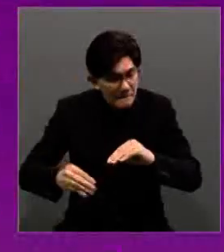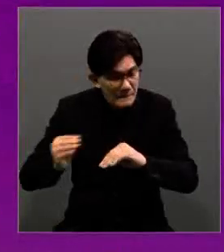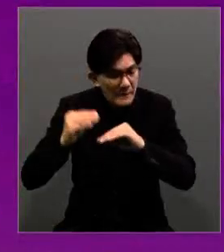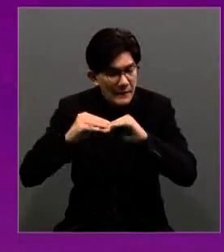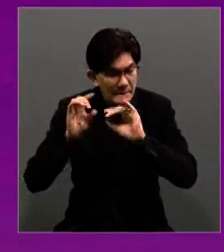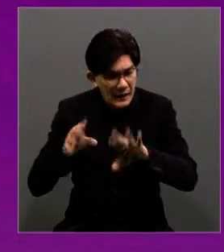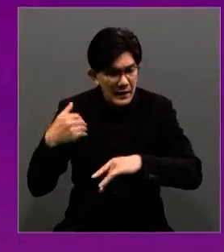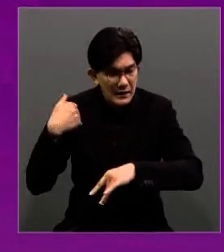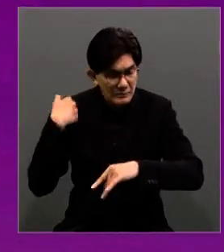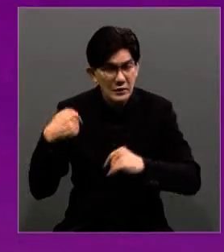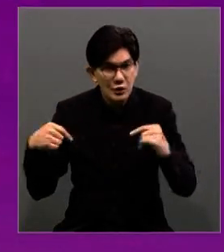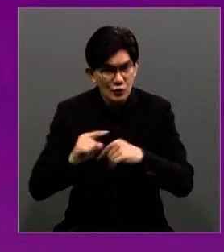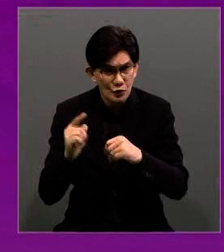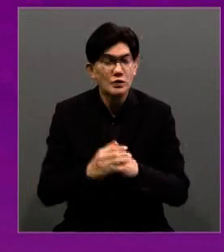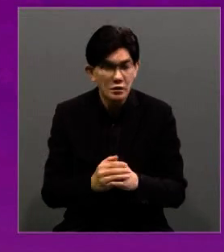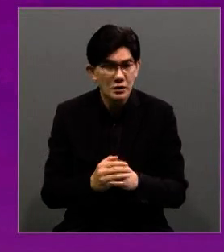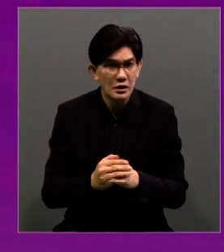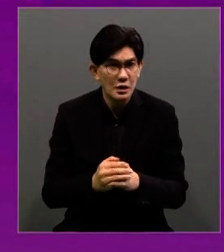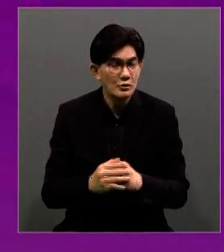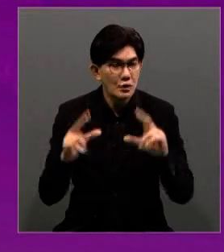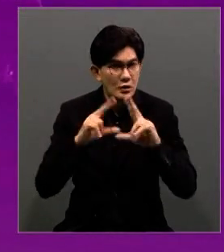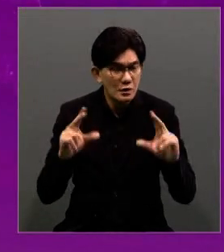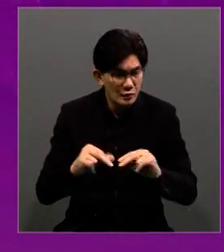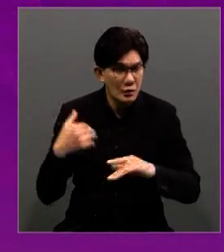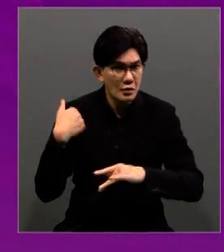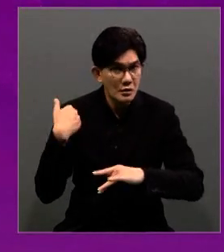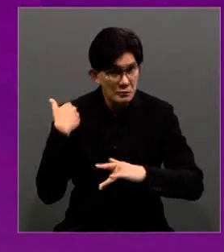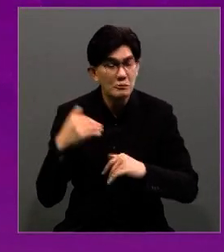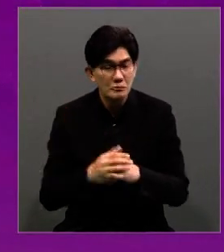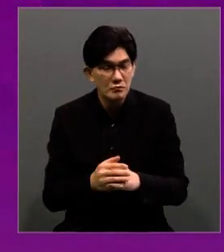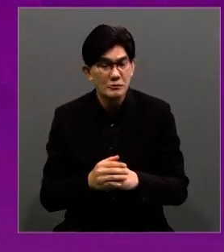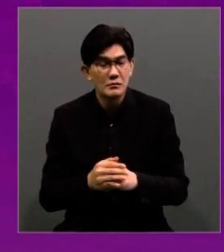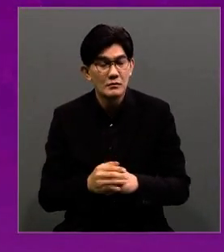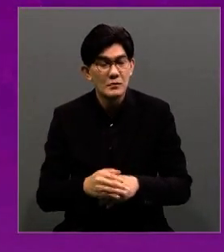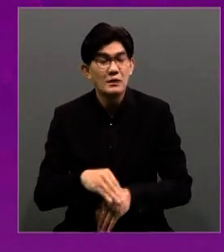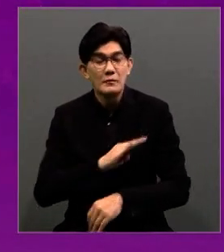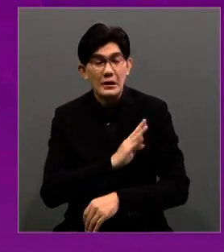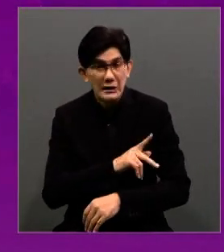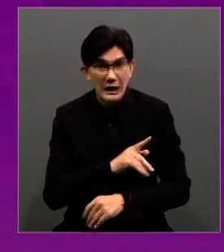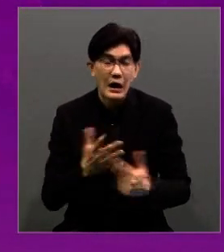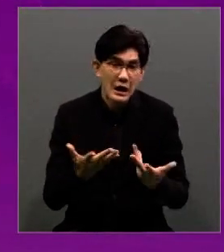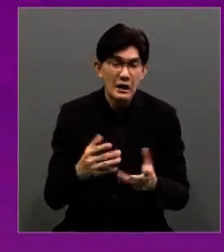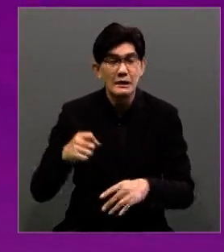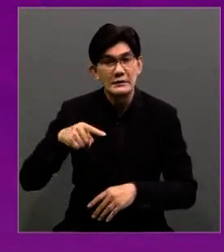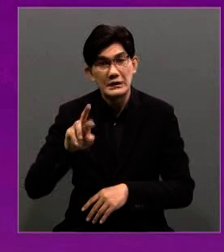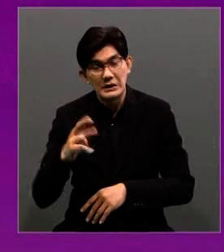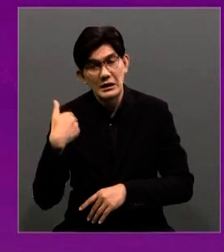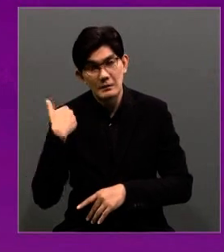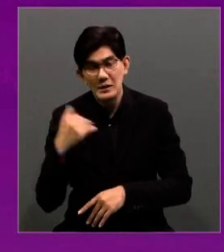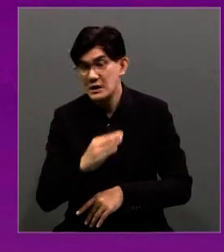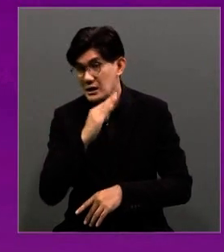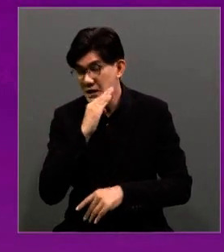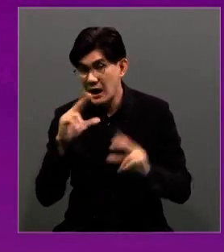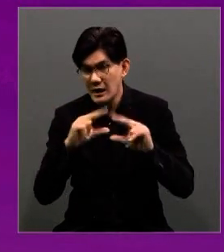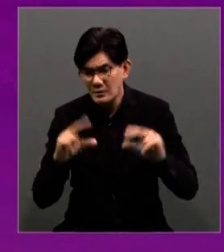ใช่แค่ปาเลสไตน์แล้วก็ซีเรียแต่จะไปถึงเลบานอนที่อยู่ทางตอนเหนือด้วยนะครับถ้าหากว่าเลบานอนเนี่ยไม่ช่วยควบคุมการเคลื่อนไหว